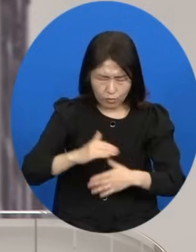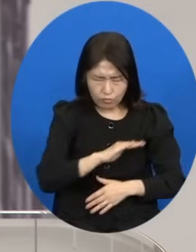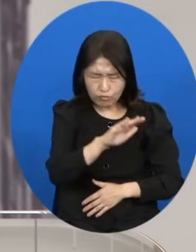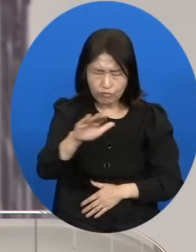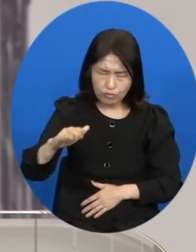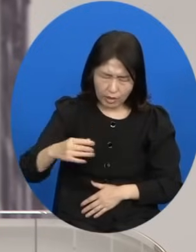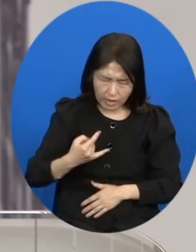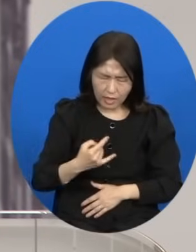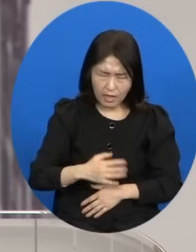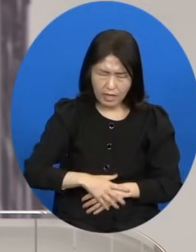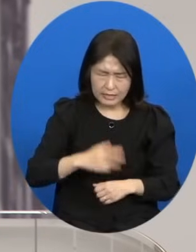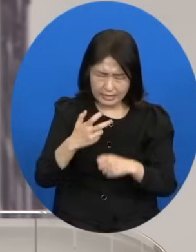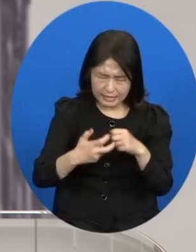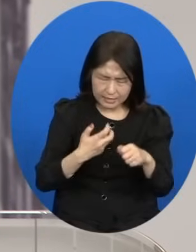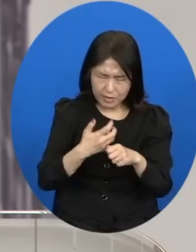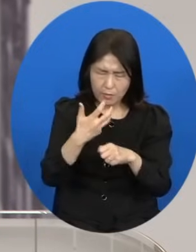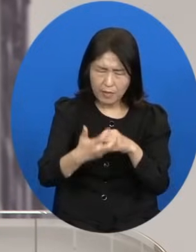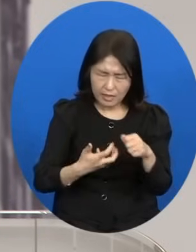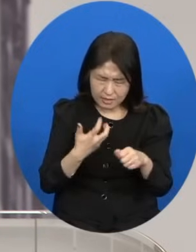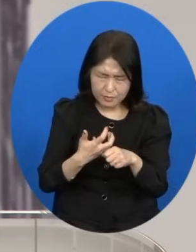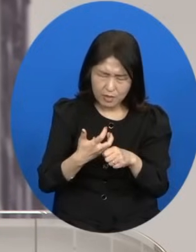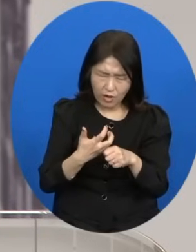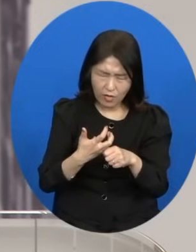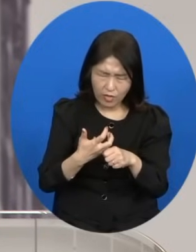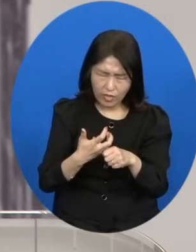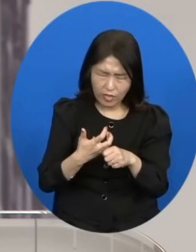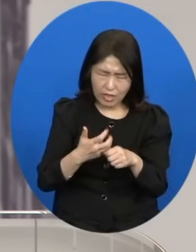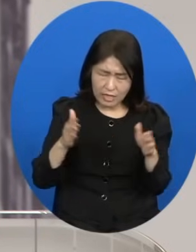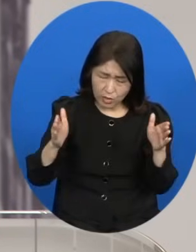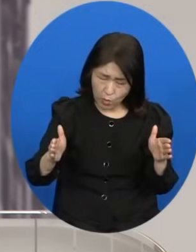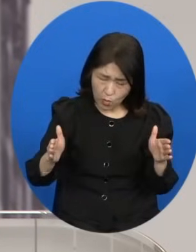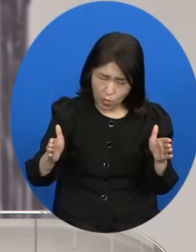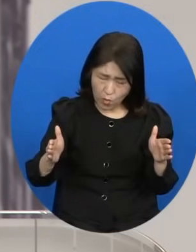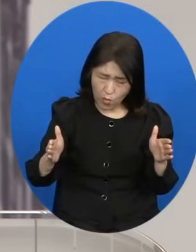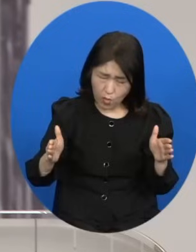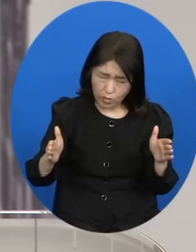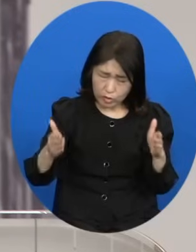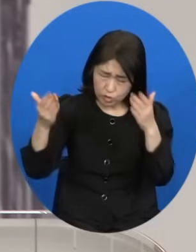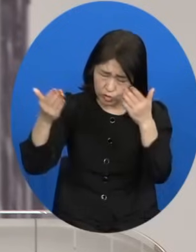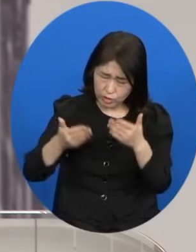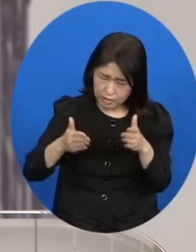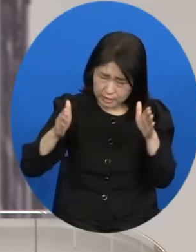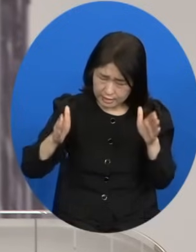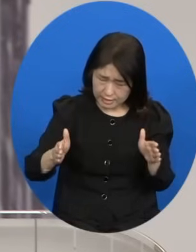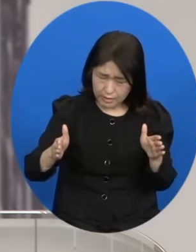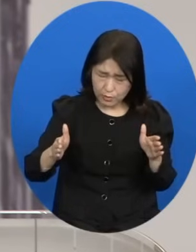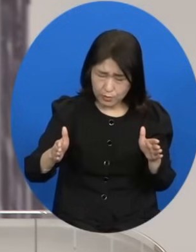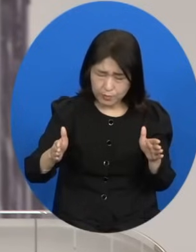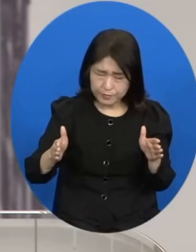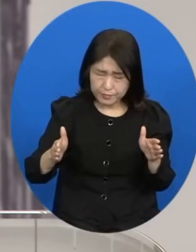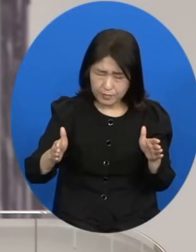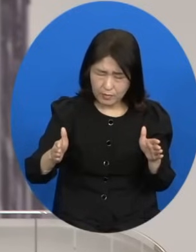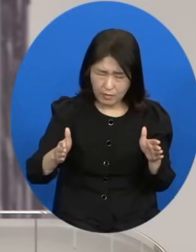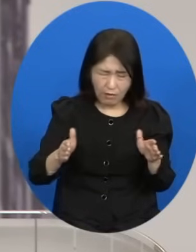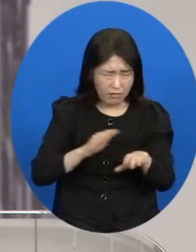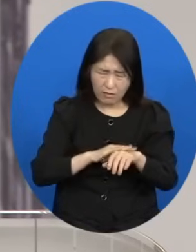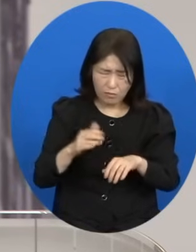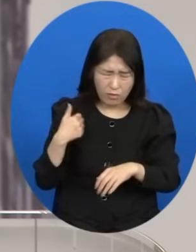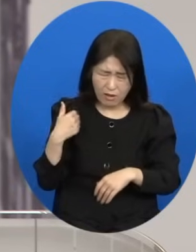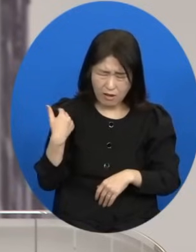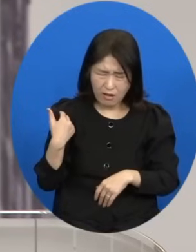리에게 80년 얼마의 기간이 우리에게 구 주어진이 구간인지 모릅니다